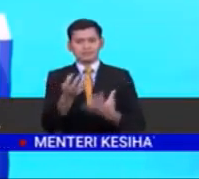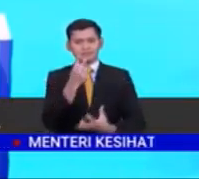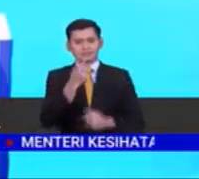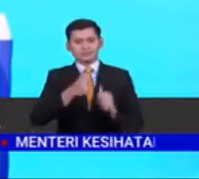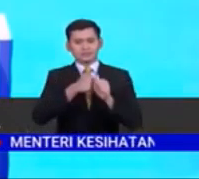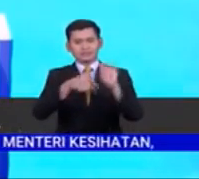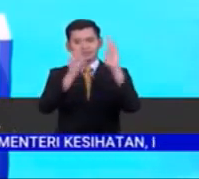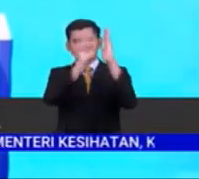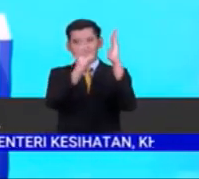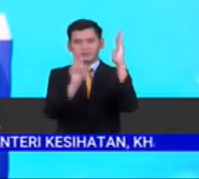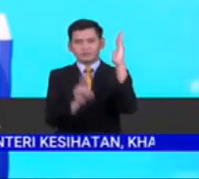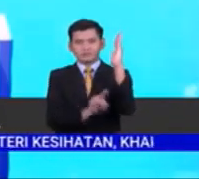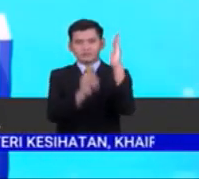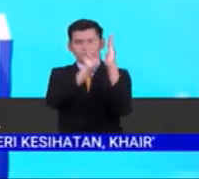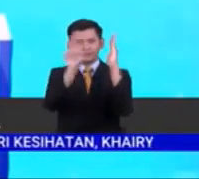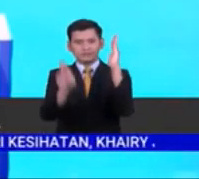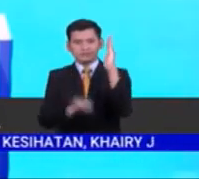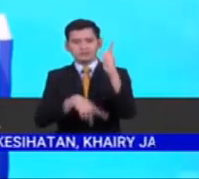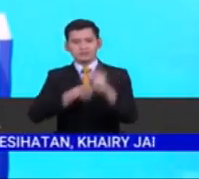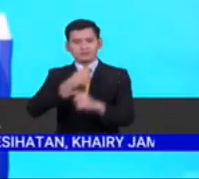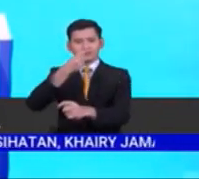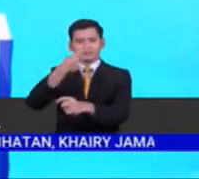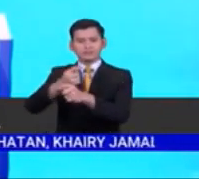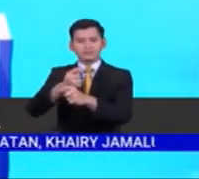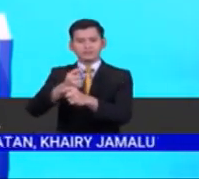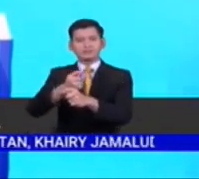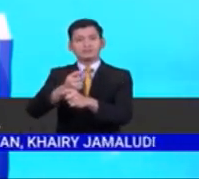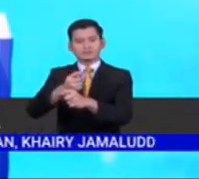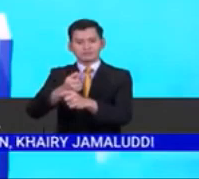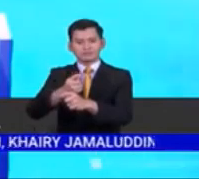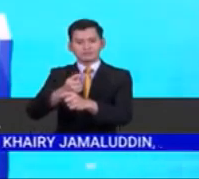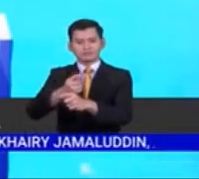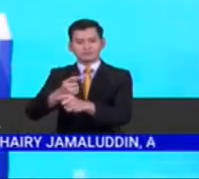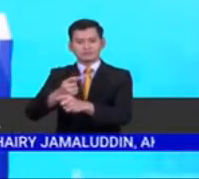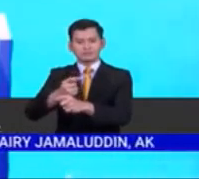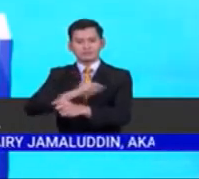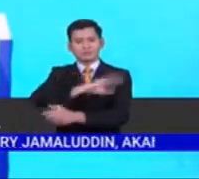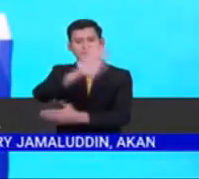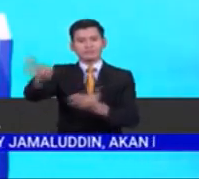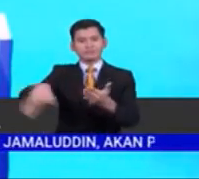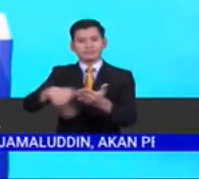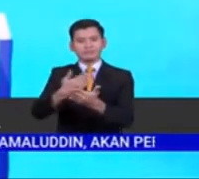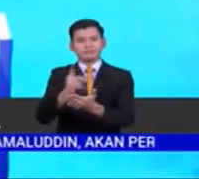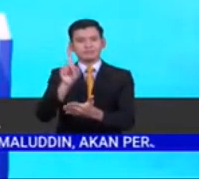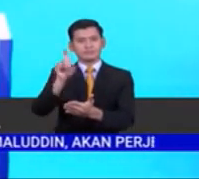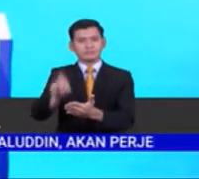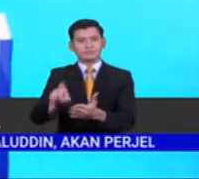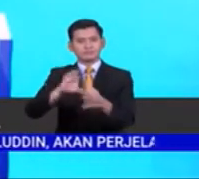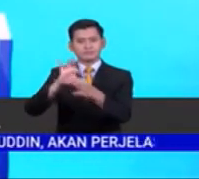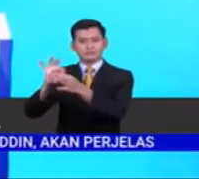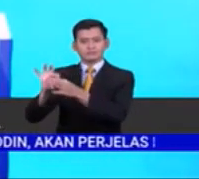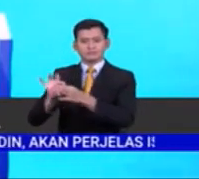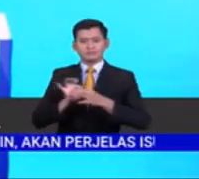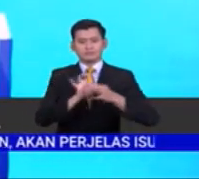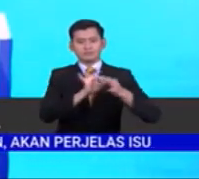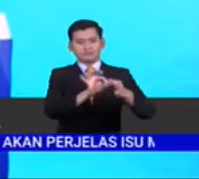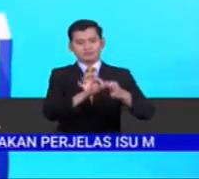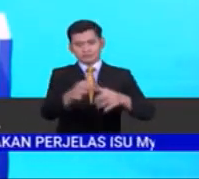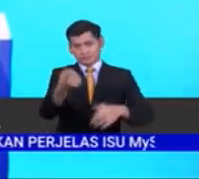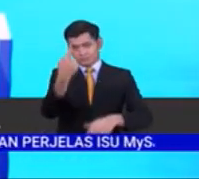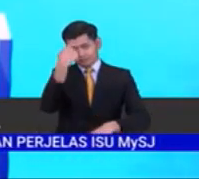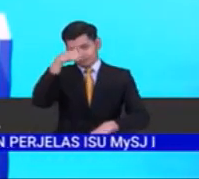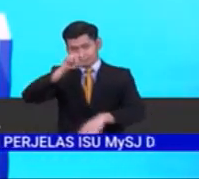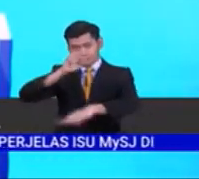and conventions, we must increase efforts to build, maintain and enhance